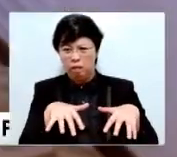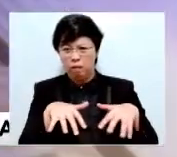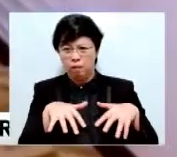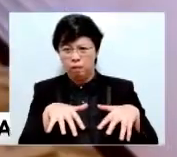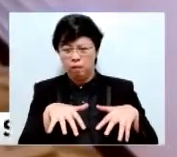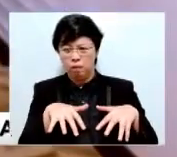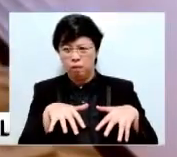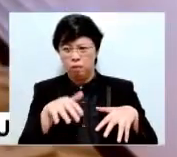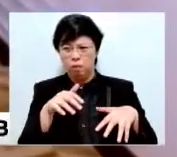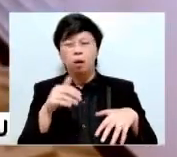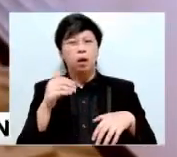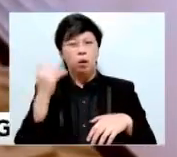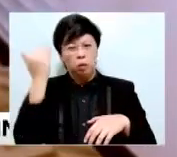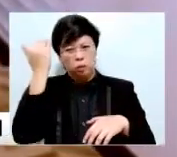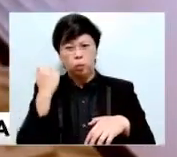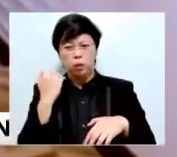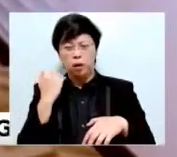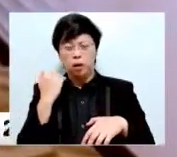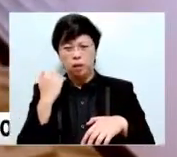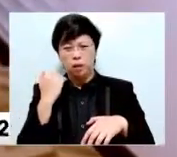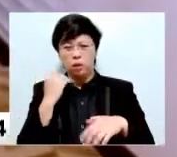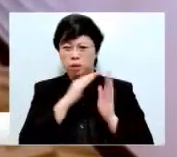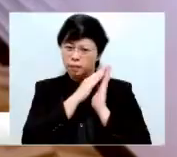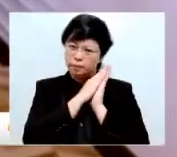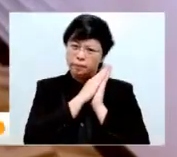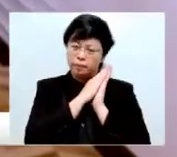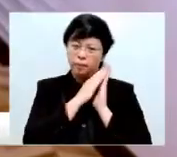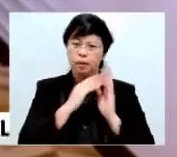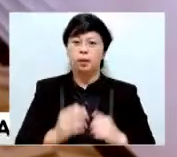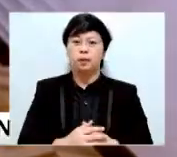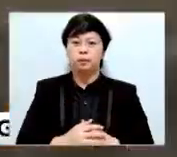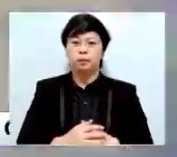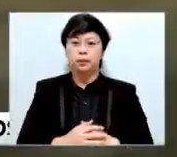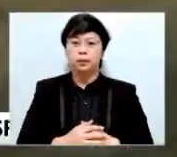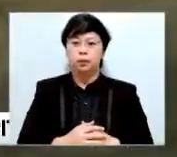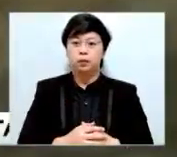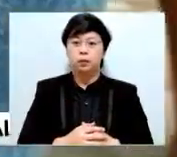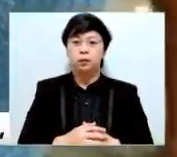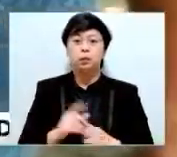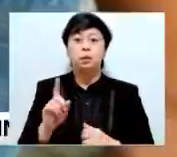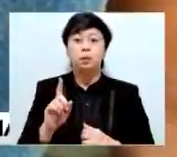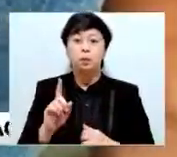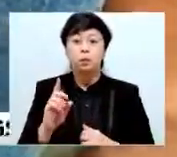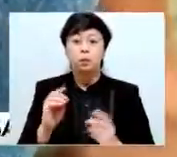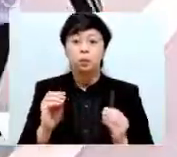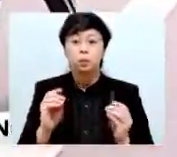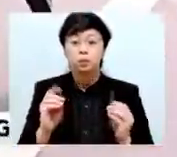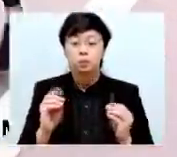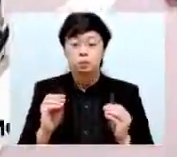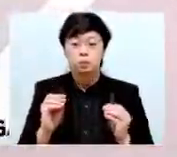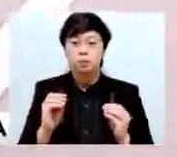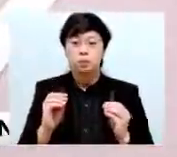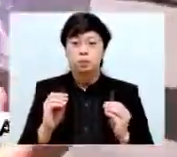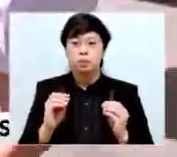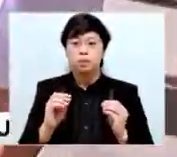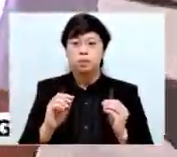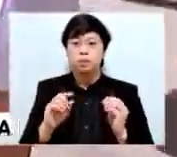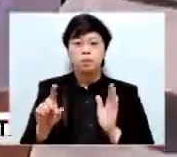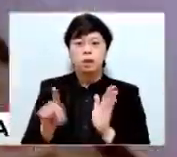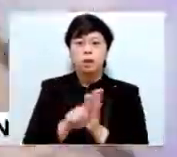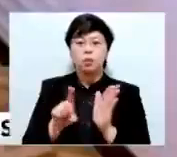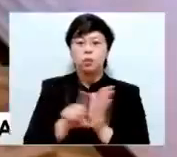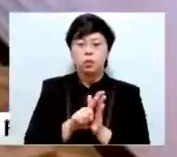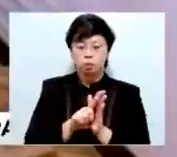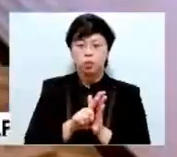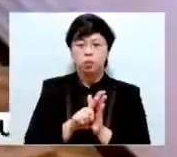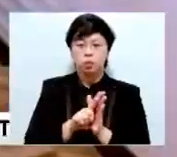pahinga. Isa sa mga epektibong lunas dito ang pagsailalim sa psychotherapy. Mahalagang umiwas sa mga bisyo at magkaroon ng healthy diet at